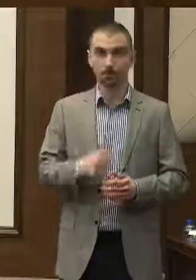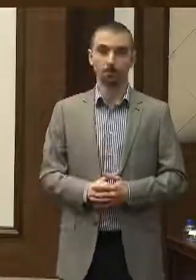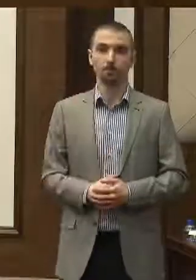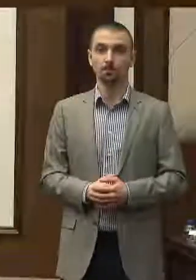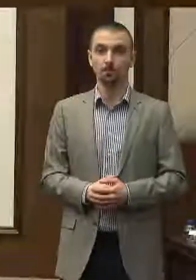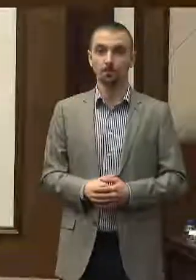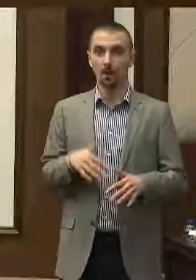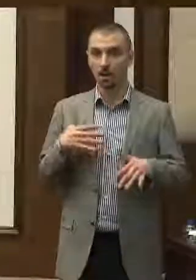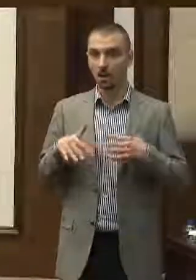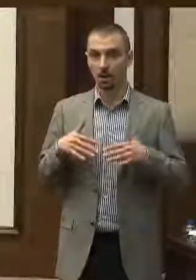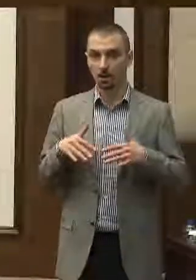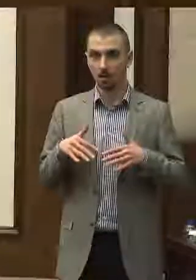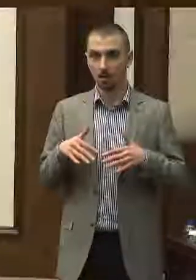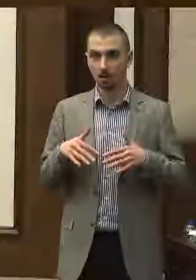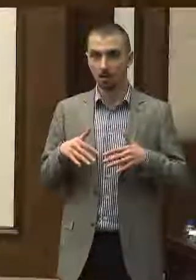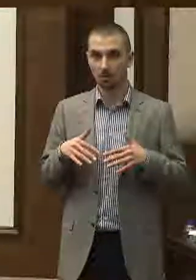engeli olan,